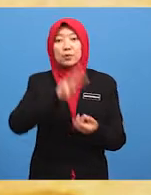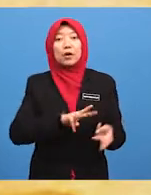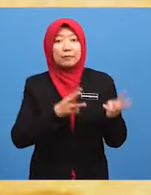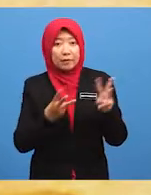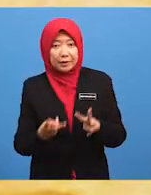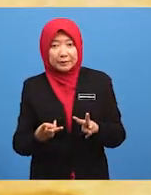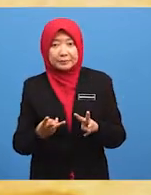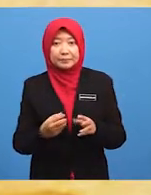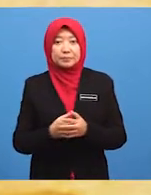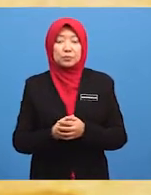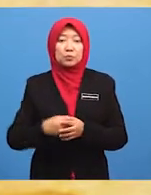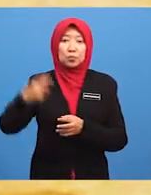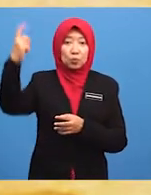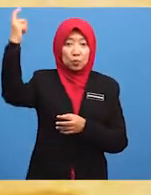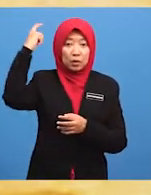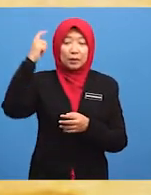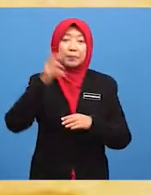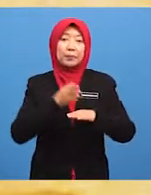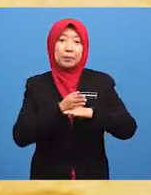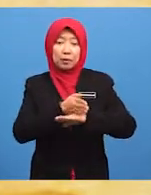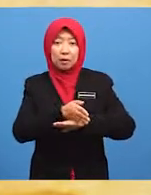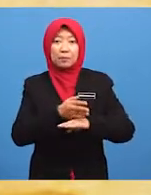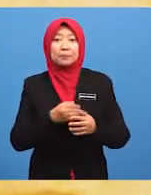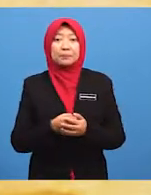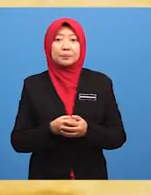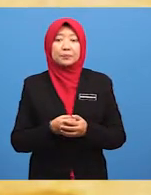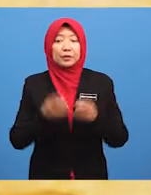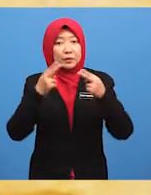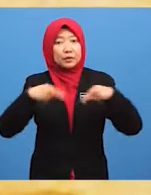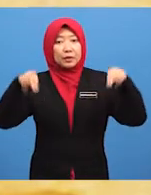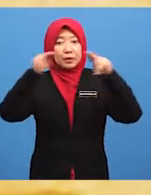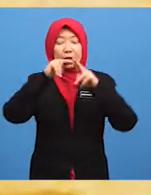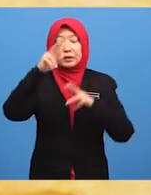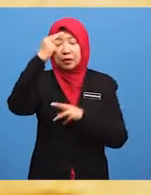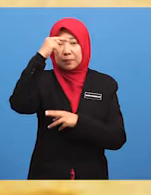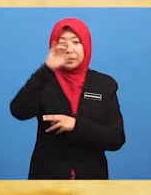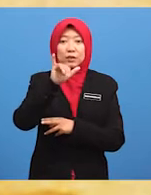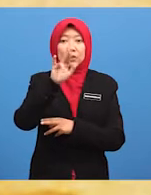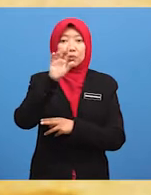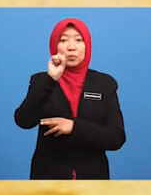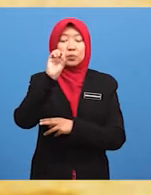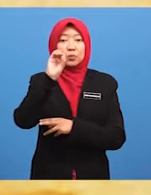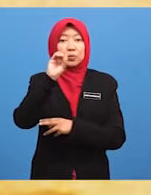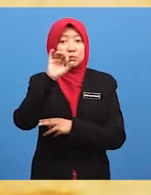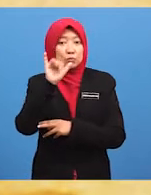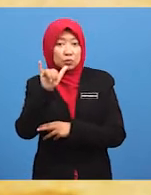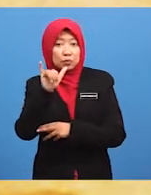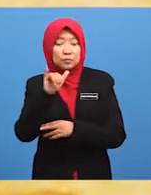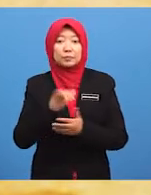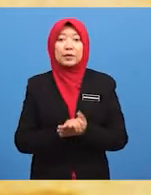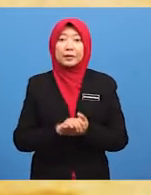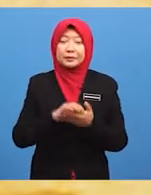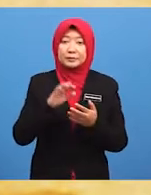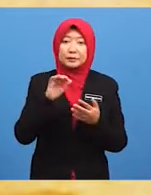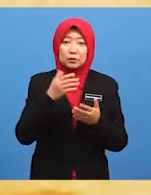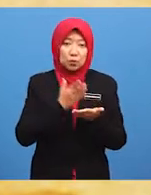wafat, hikayat bulan berbelah, hikayat Nabi Yusuf. Ketiga, karya